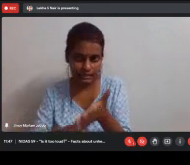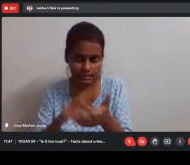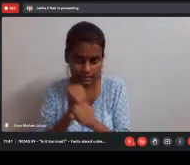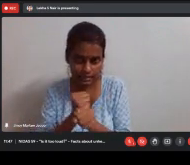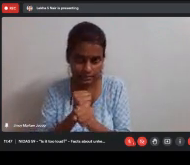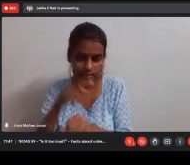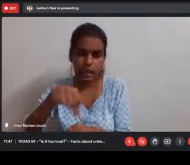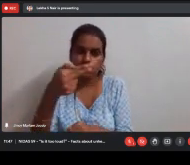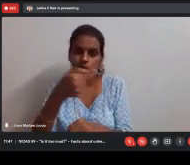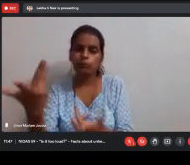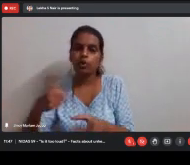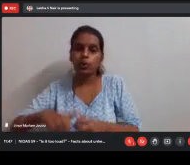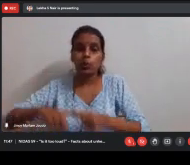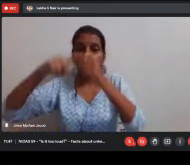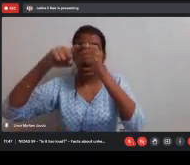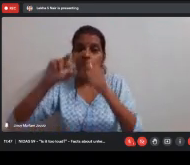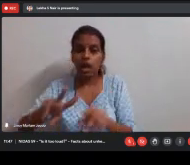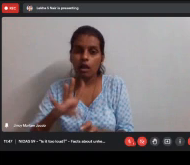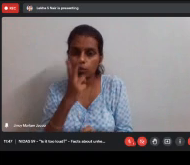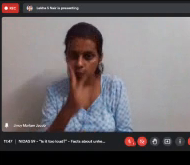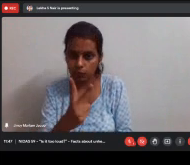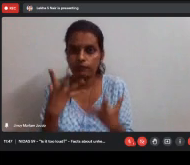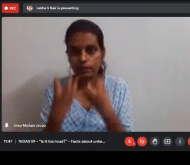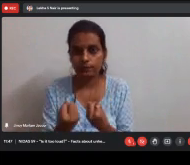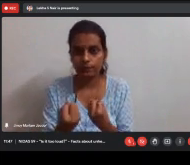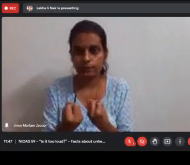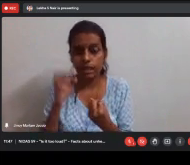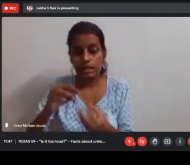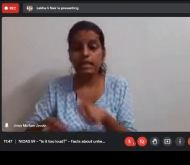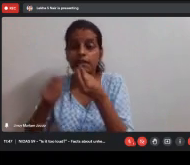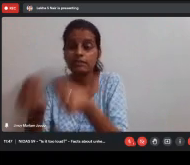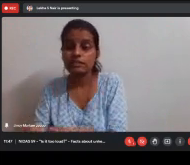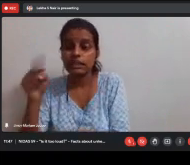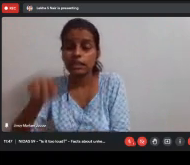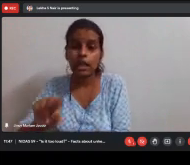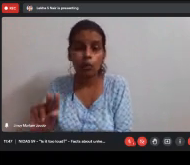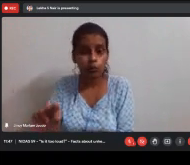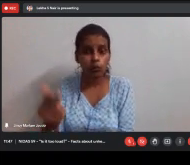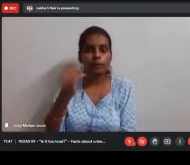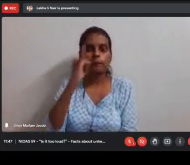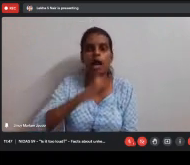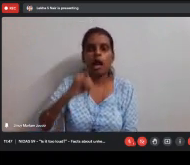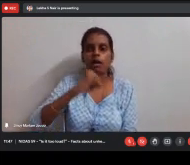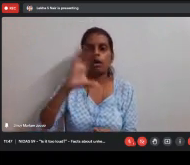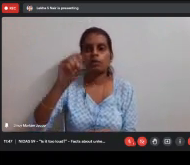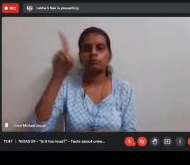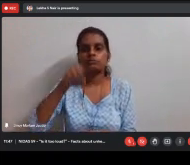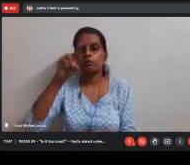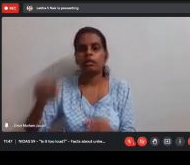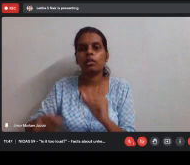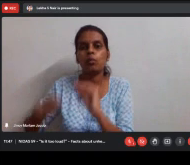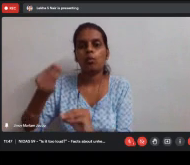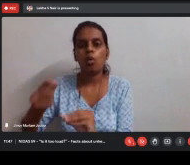ഫോണിന്റെ ഔട്ട്പുട്ട് കുറവാണ് അല്ലെങ്കിൽ ലാപ്ടോപ്പിനെ കേൾക്കുന്നില്ല എന്നുണ്ടെങ്കിൽ നോയിസ് ക്യാൻസലിംഗ് ഇയർഫോണുകൾ അല്ലെങ്കിൽ ഹെഡ്ഫോണുകൾ നോക്കി